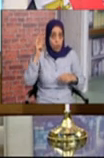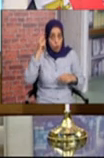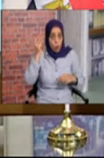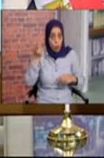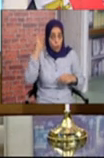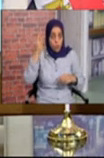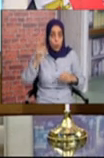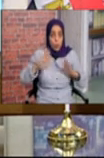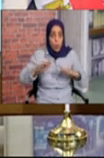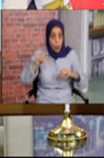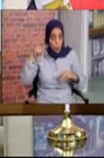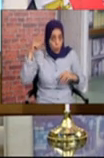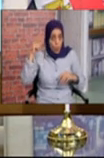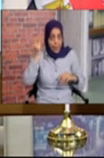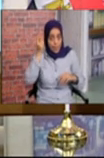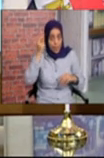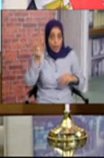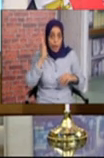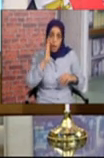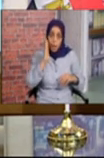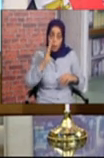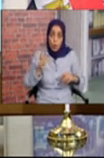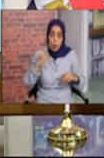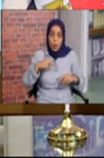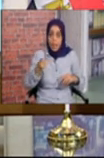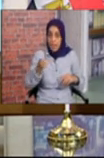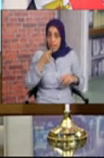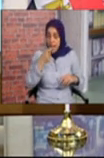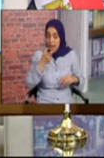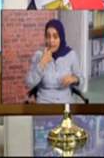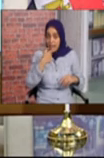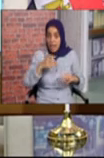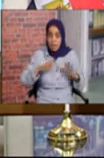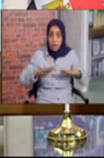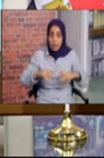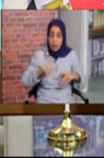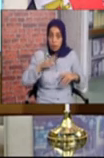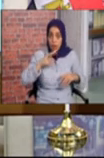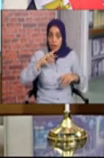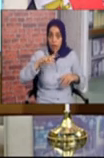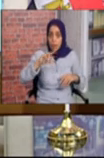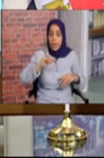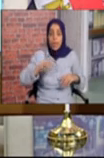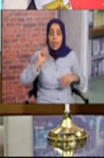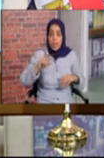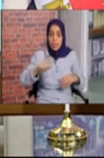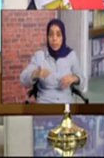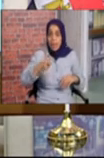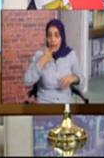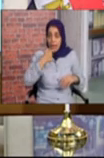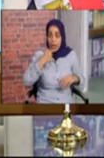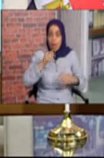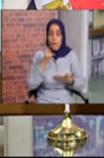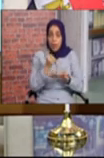ثقافي ووعي علمي ووعي غذائي كمان، غذاء. النهاردة لما قالك في المدارس لازم وجبة غذائية